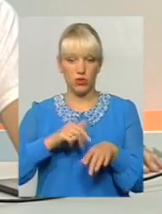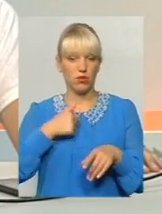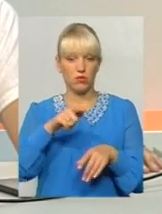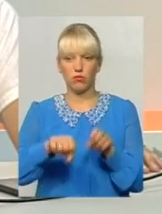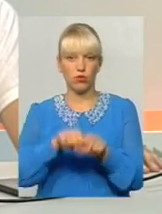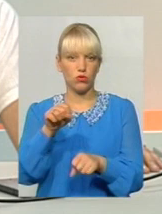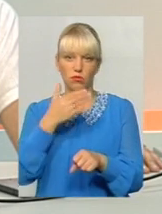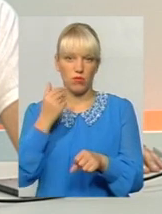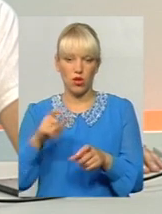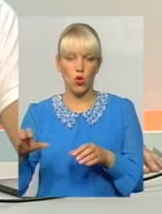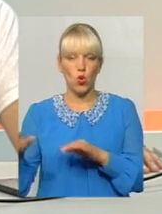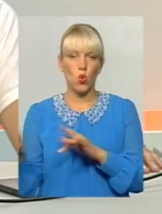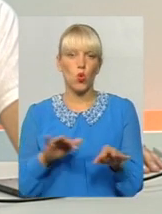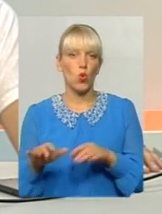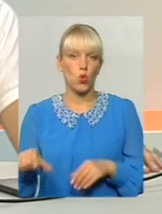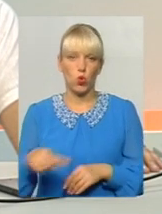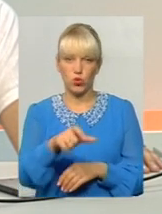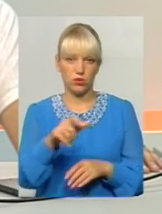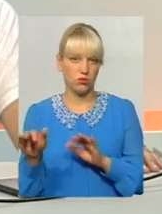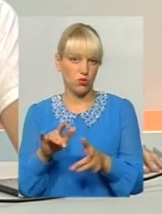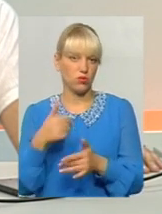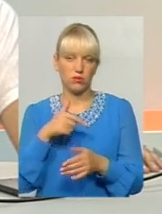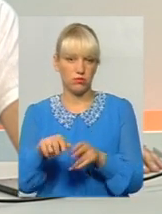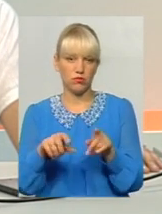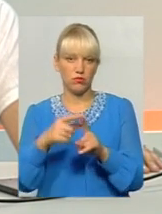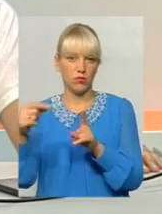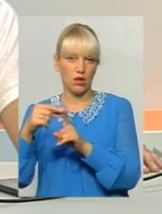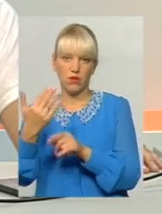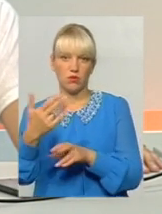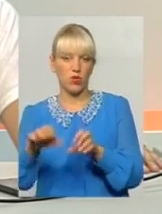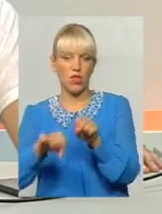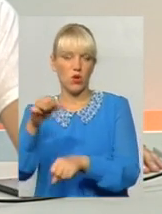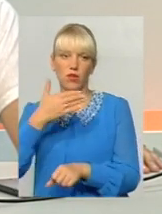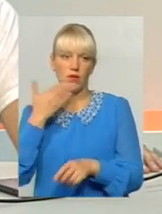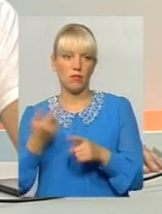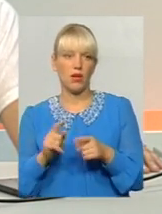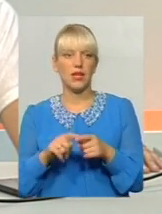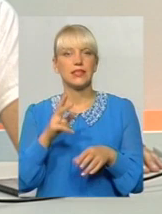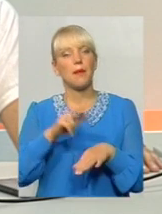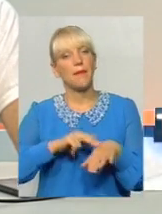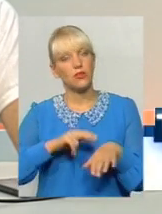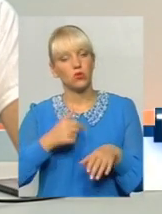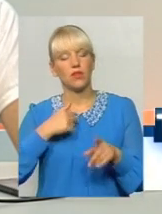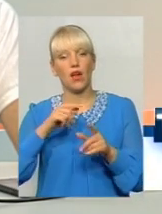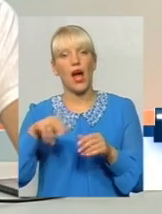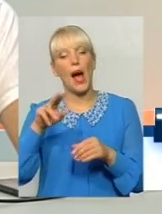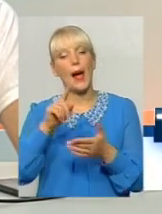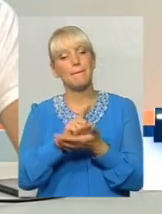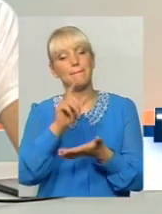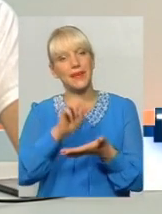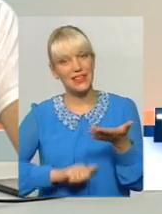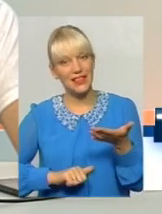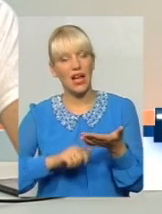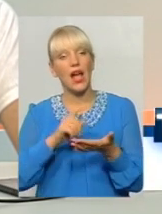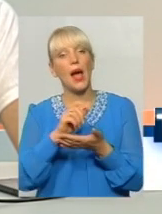є повністю всі документи на автомобіль, ми не будемо вимагати якісь там інші документи. Але це патрульна поліція. Угу. Щодо митних працівників,